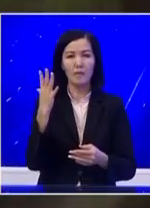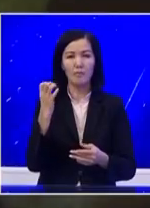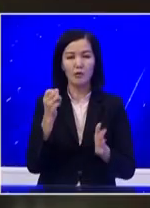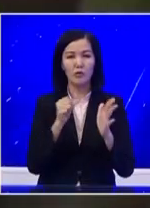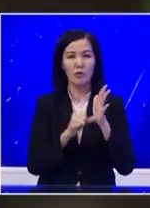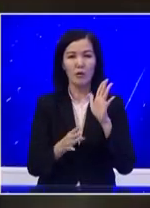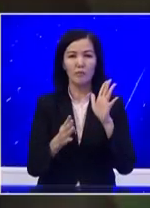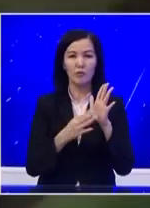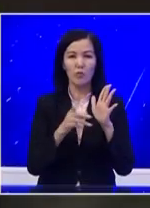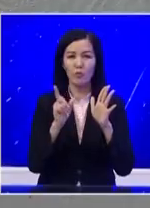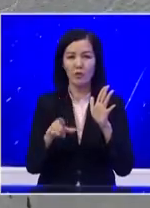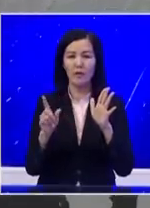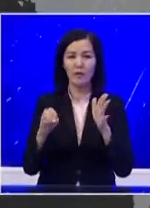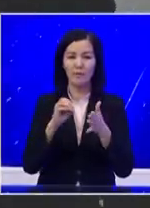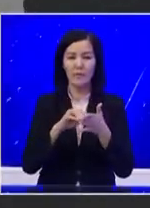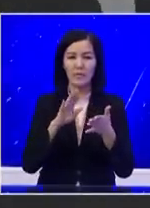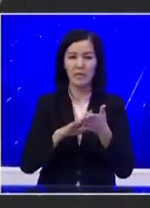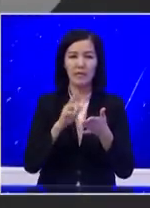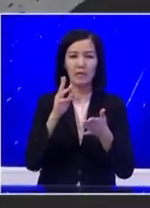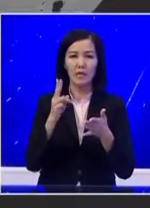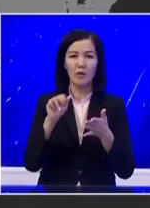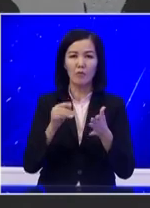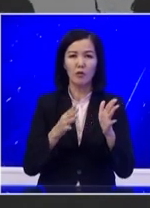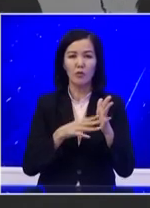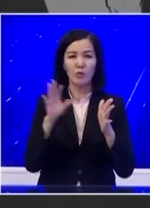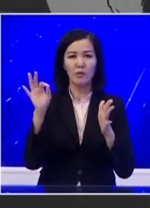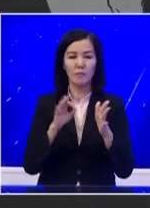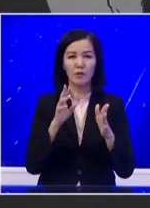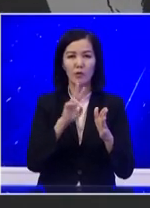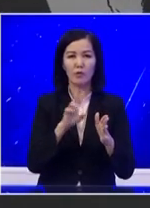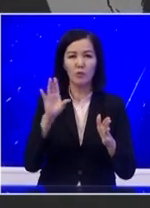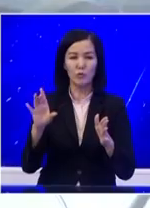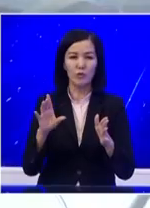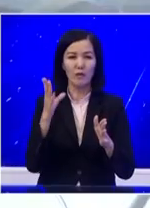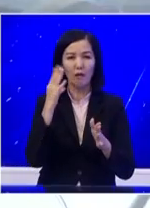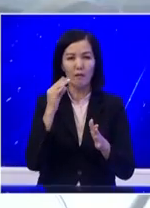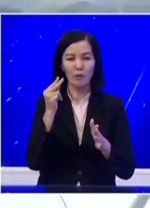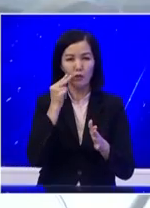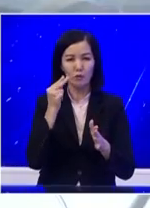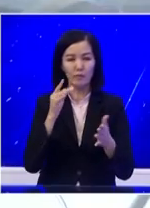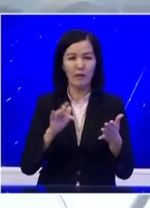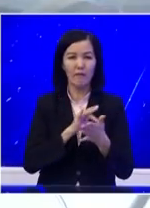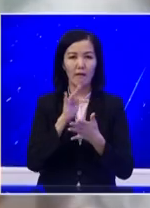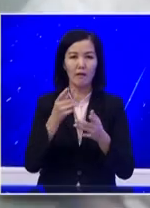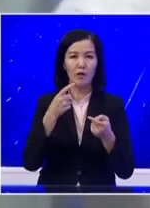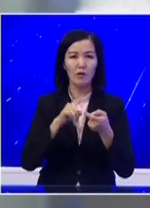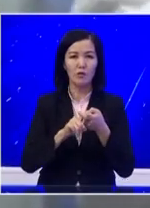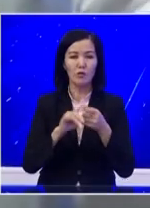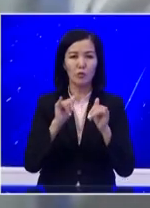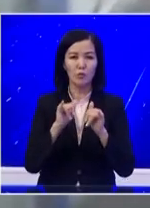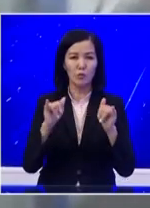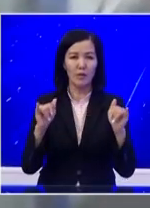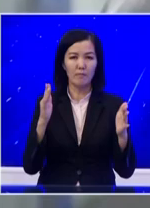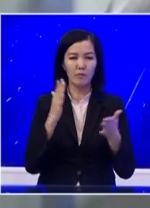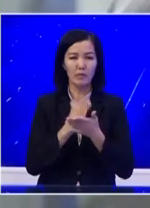тіркелді. Өсім 2,9%-ды құрайды. Әсіресе Нұрсұлтан, Алматы, Шымкент қалаларында инфекция жұқтыру қарқыны